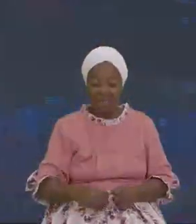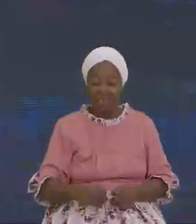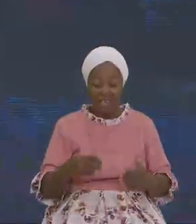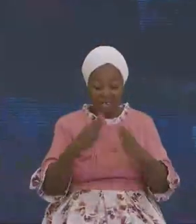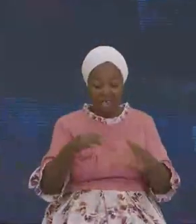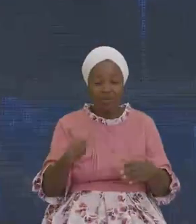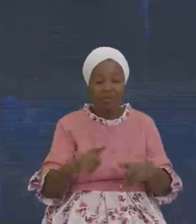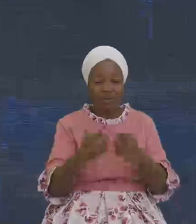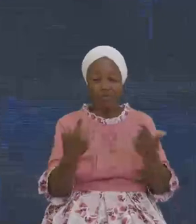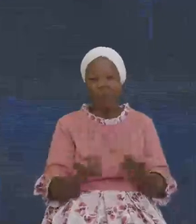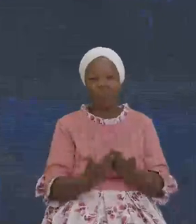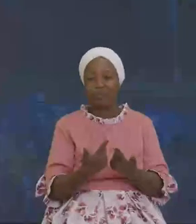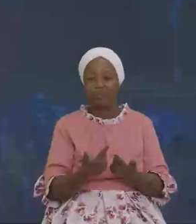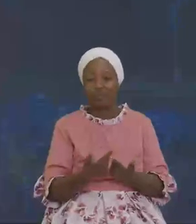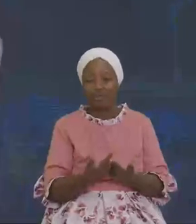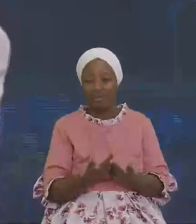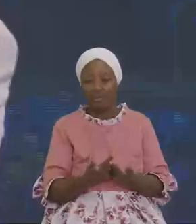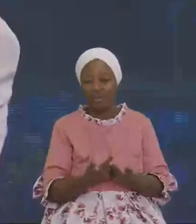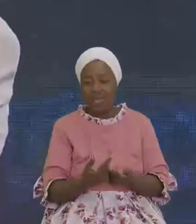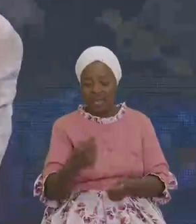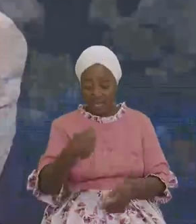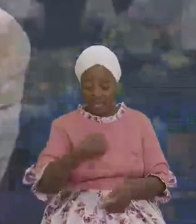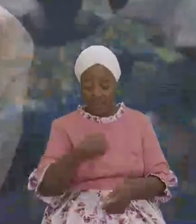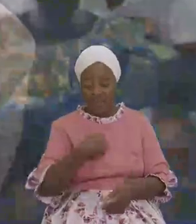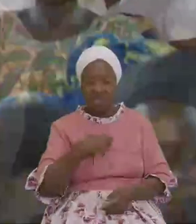Parce que je suis le chef du gang.